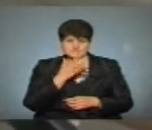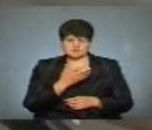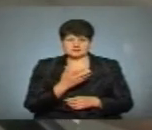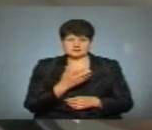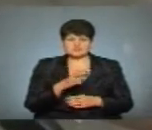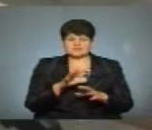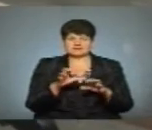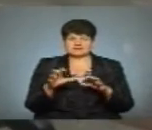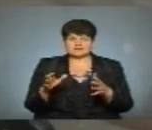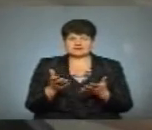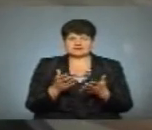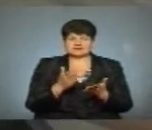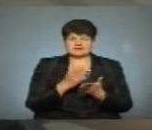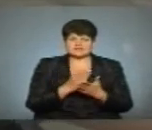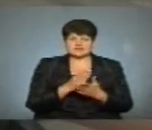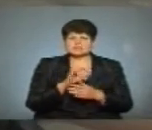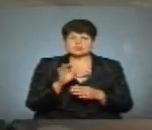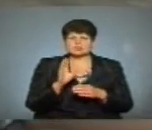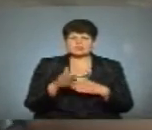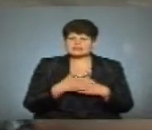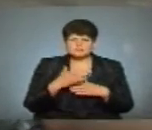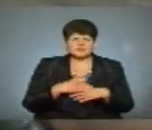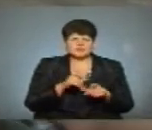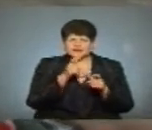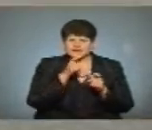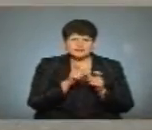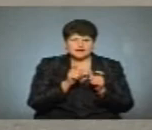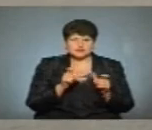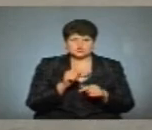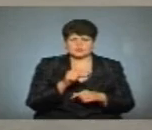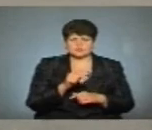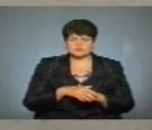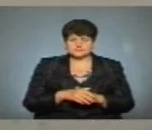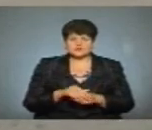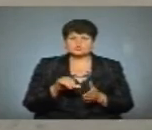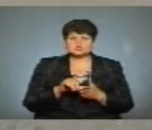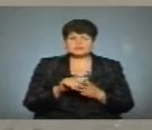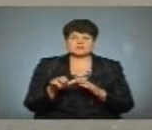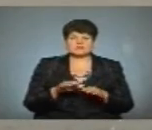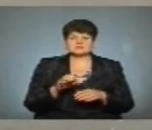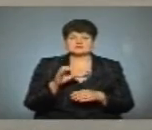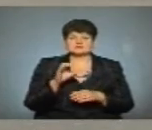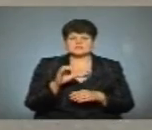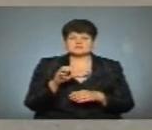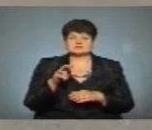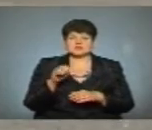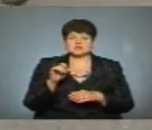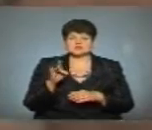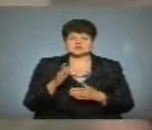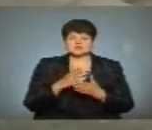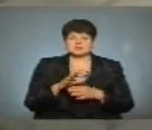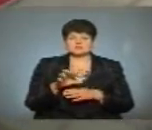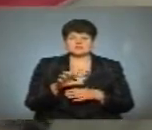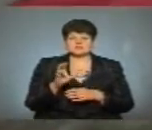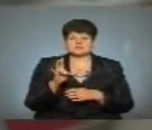цінили тварин, які у вас є, і ніколи їх не били і не кричали на них. Учасник акції Сергій Смерчинський – власник собаки